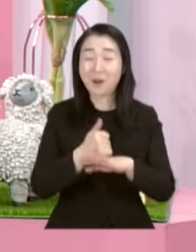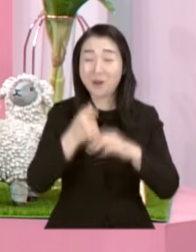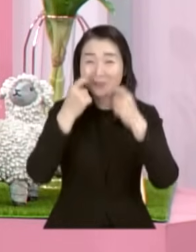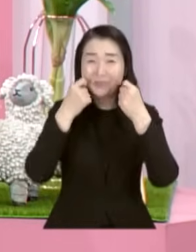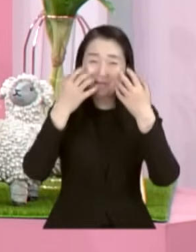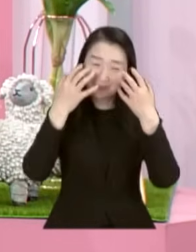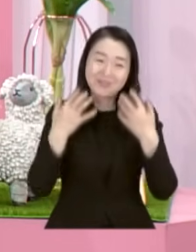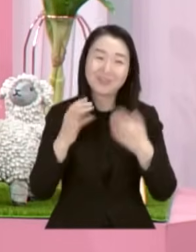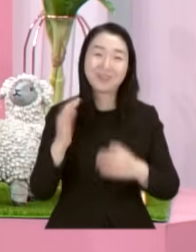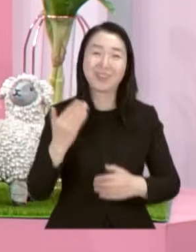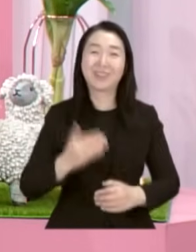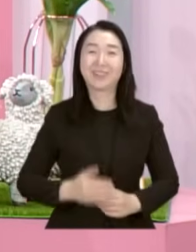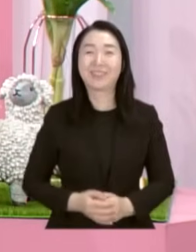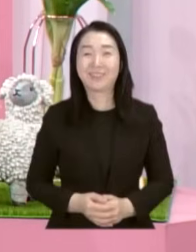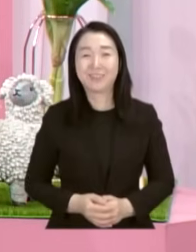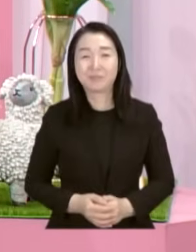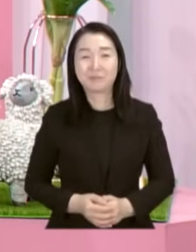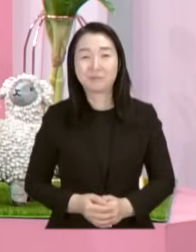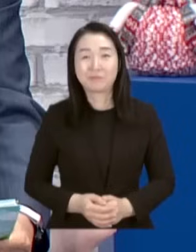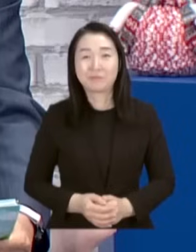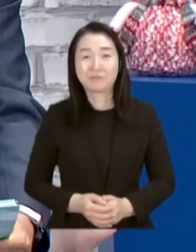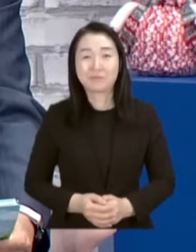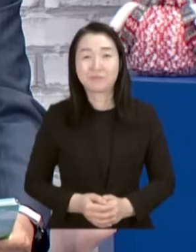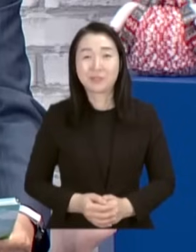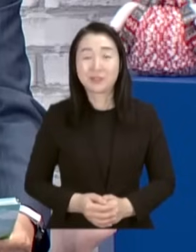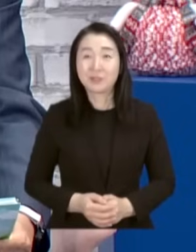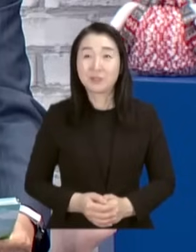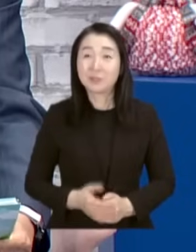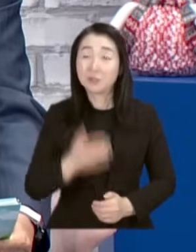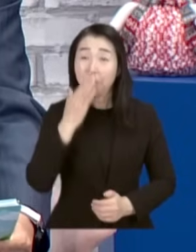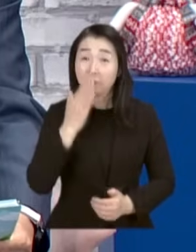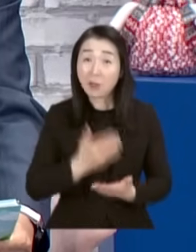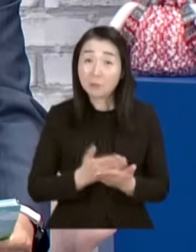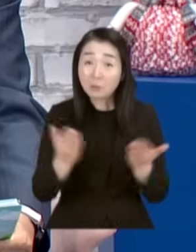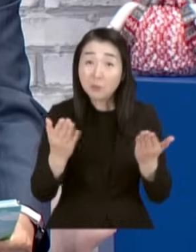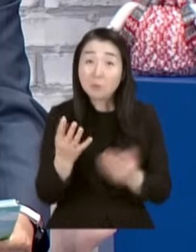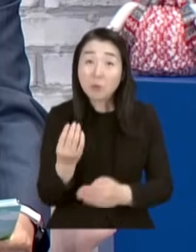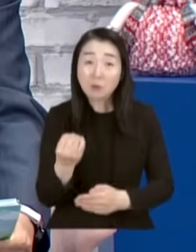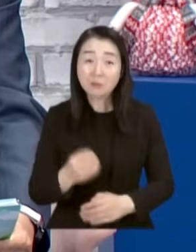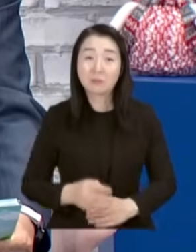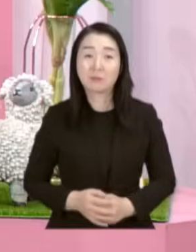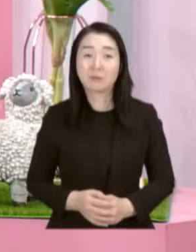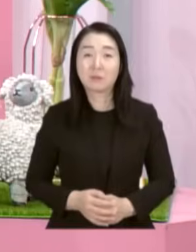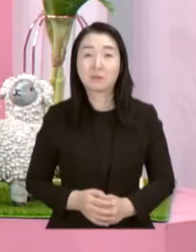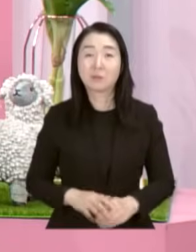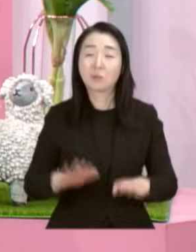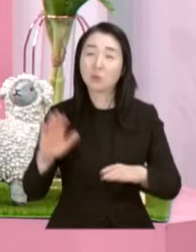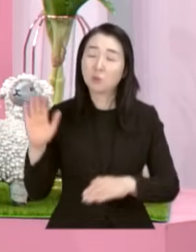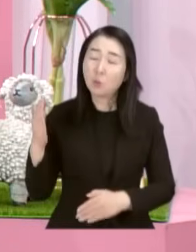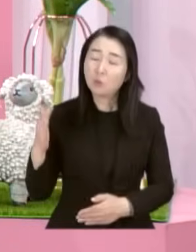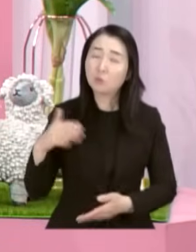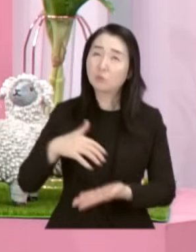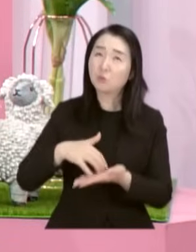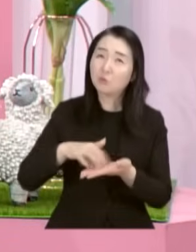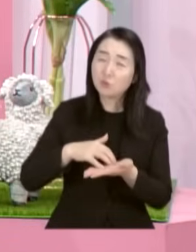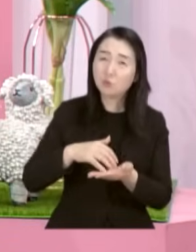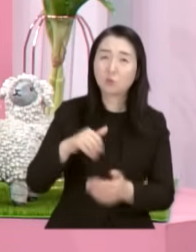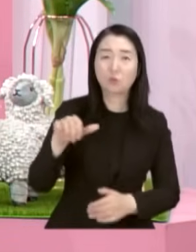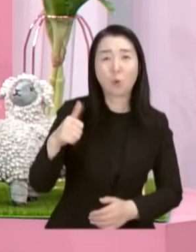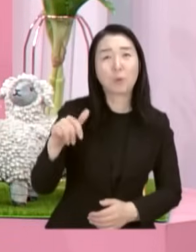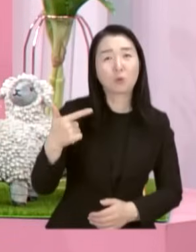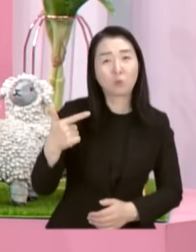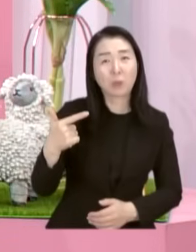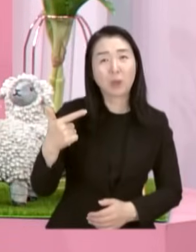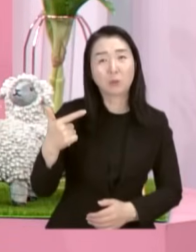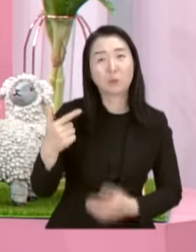눈물이 지금 그러면은 몇 분이나 지금 식사를 하시죠? 요즘은 최하 500명에서 600명